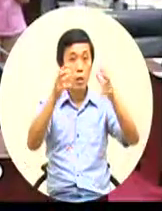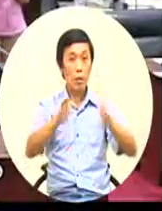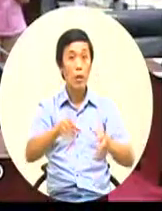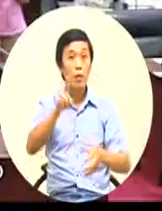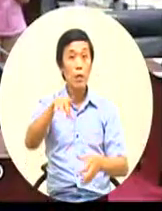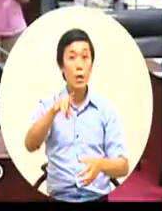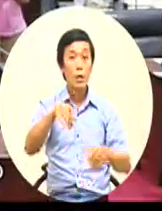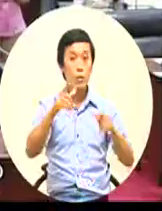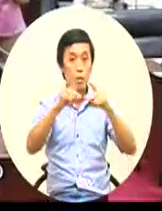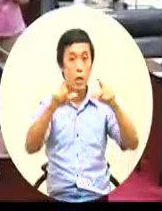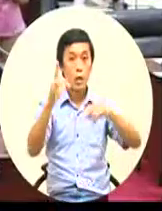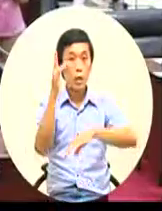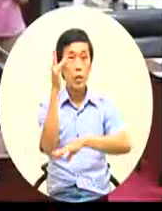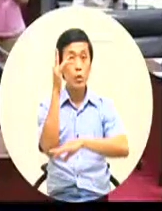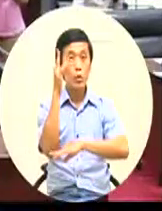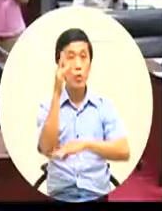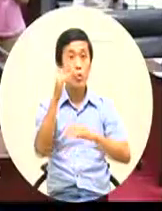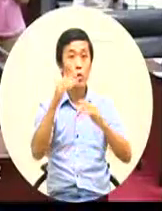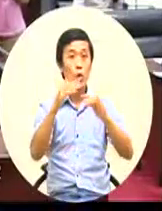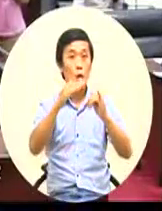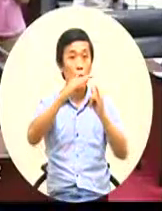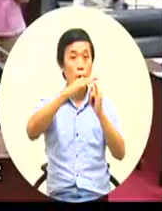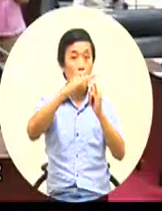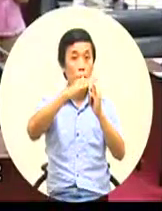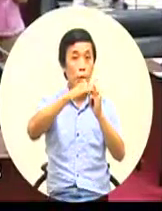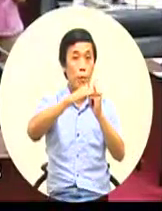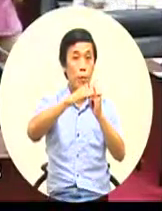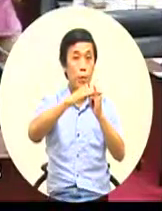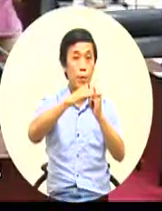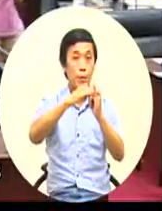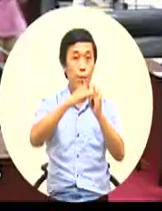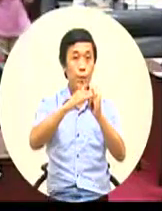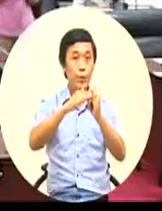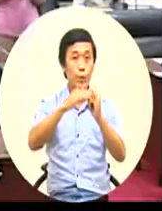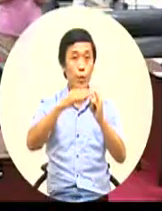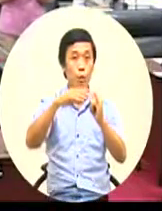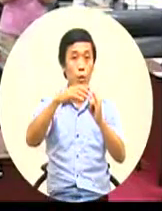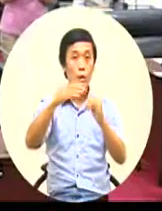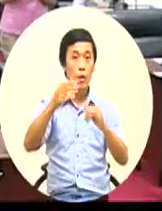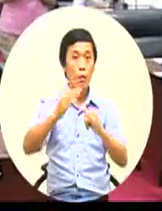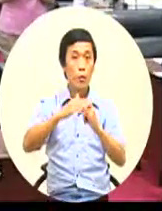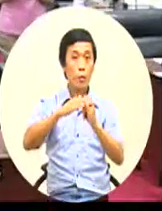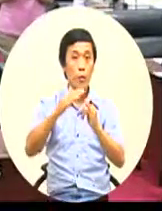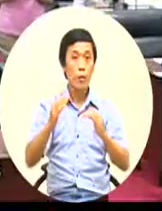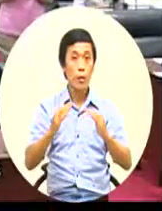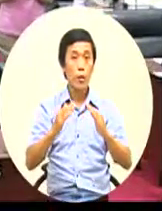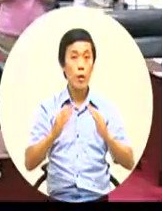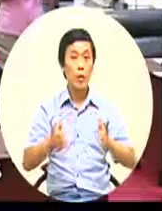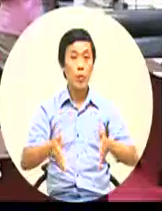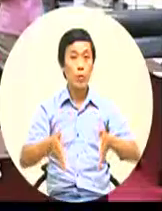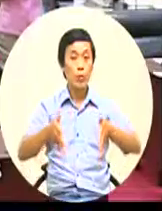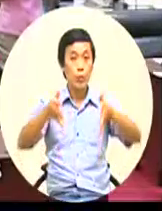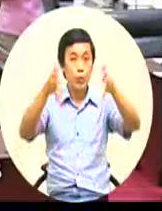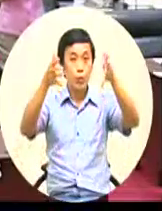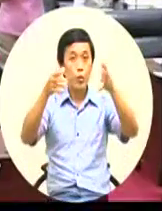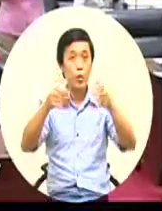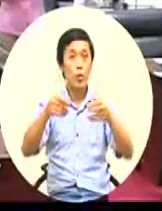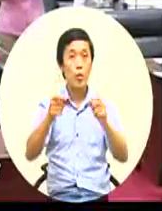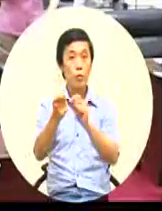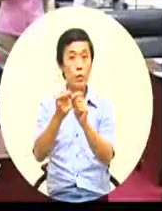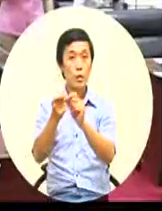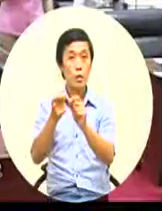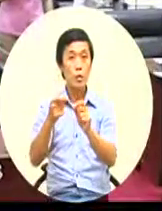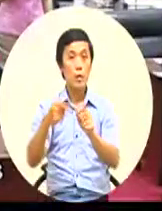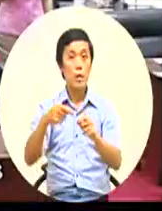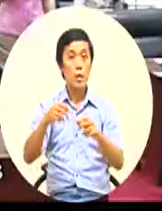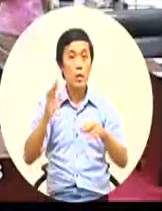修老骨台隔壁，安尼市长风风光光的去到现场参加动土典礼，本县一日。